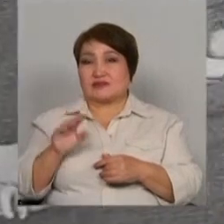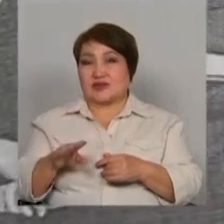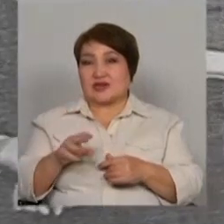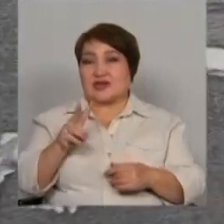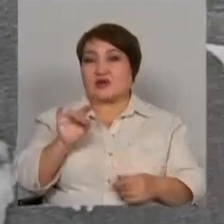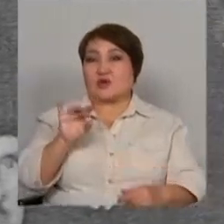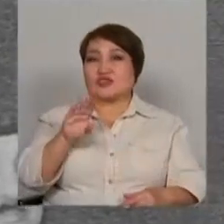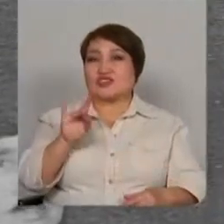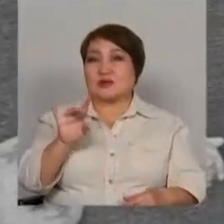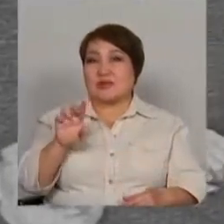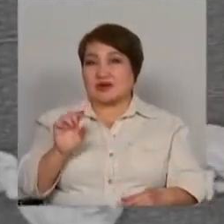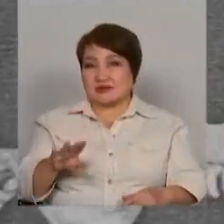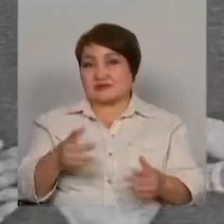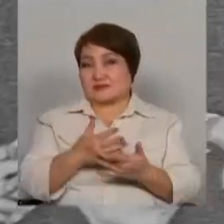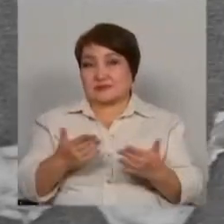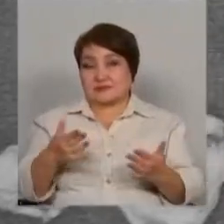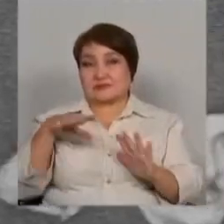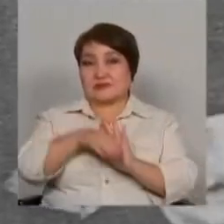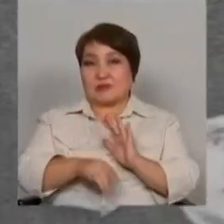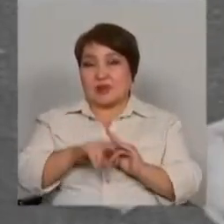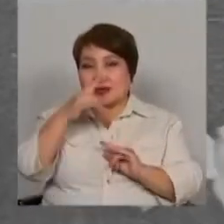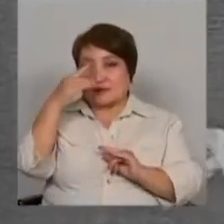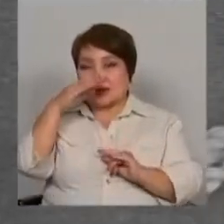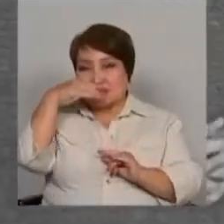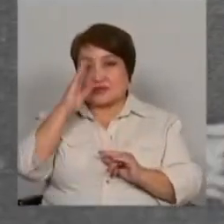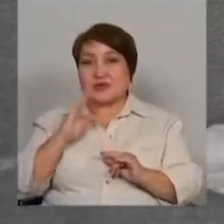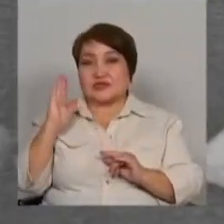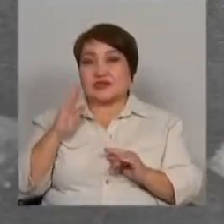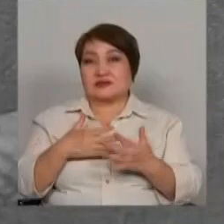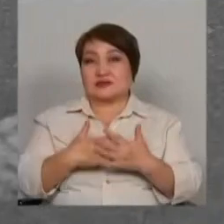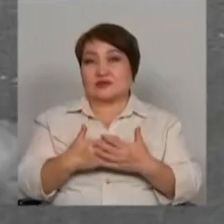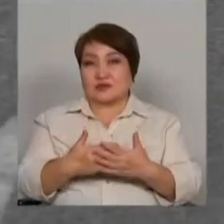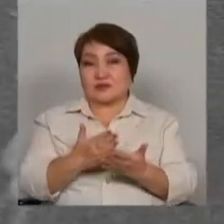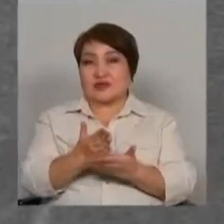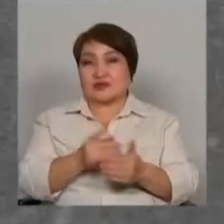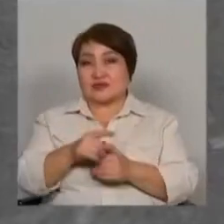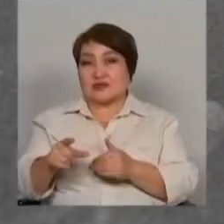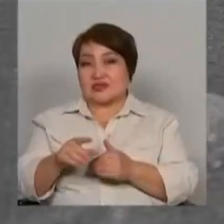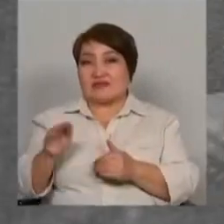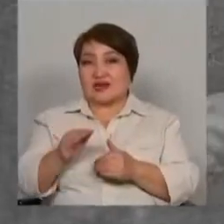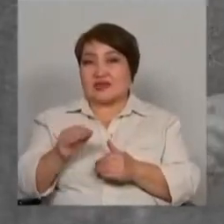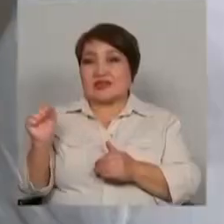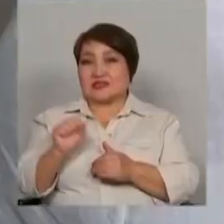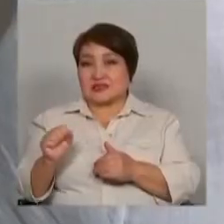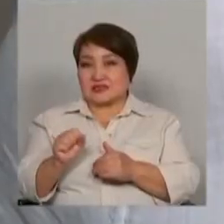Қашаубаевтар да бар. Мұндай тың деректер Әзербайжан қоғам қайраткері Фархат Ағзаданың жеке қорынан